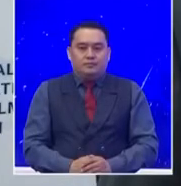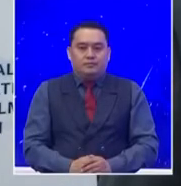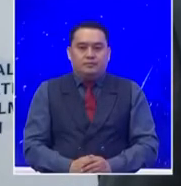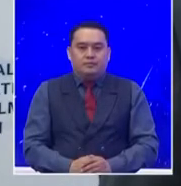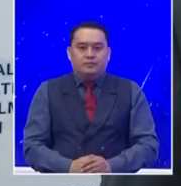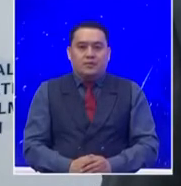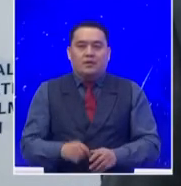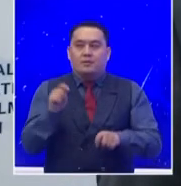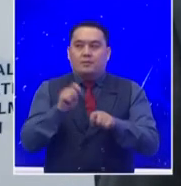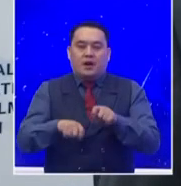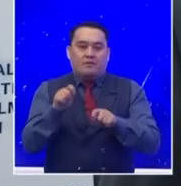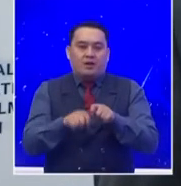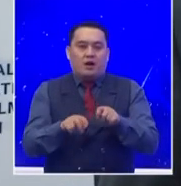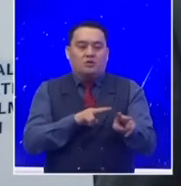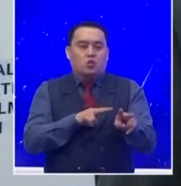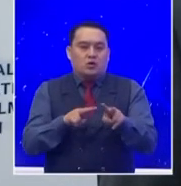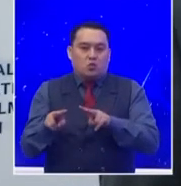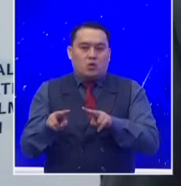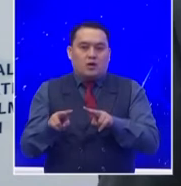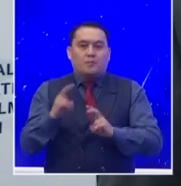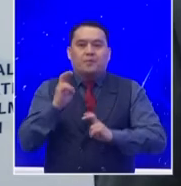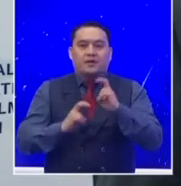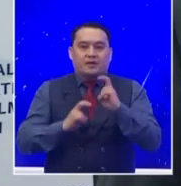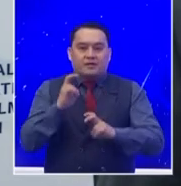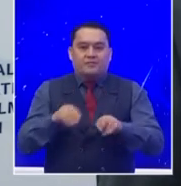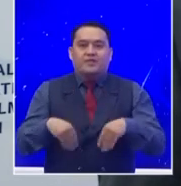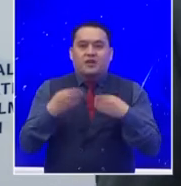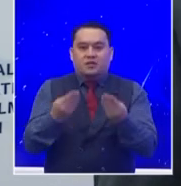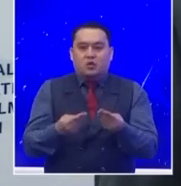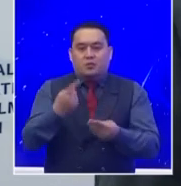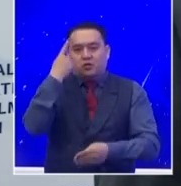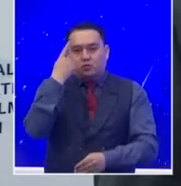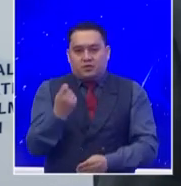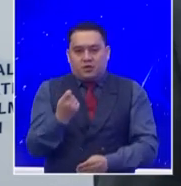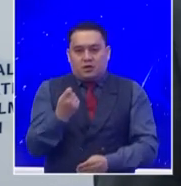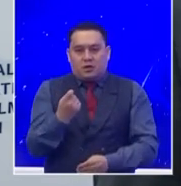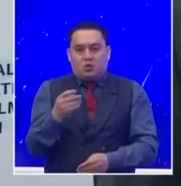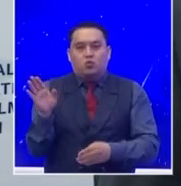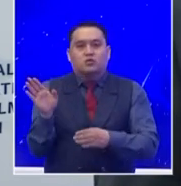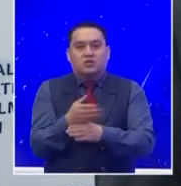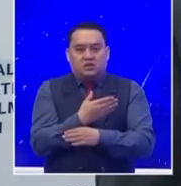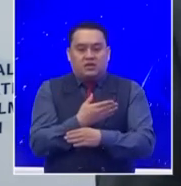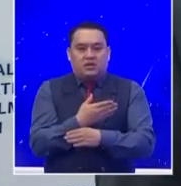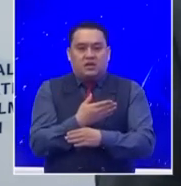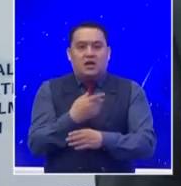В ходе профилактического контроля предприятиям выдается предписание